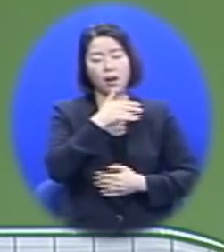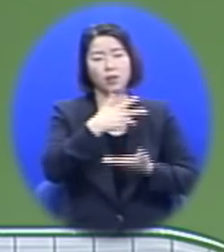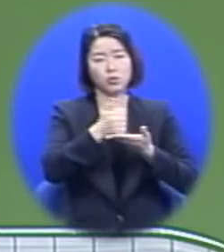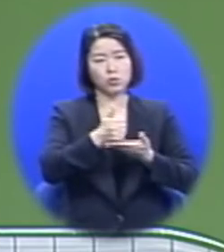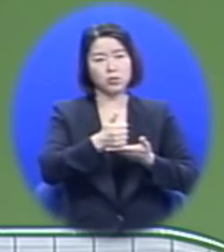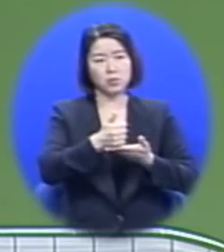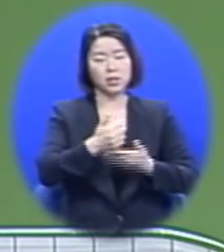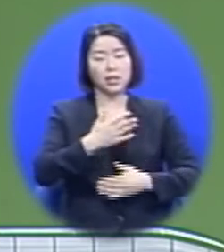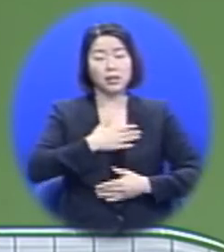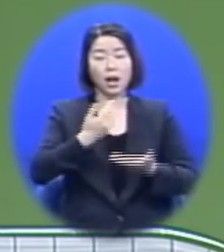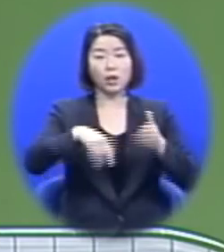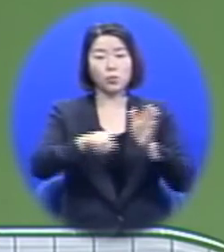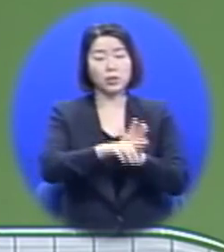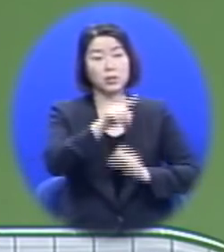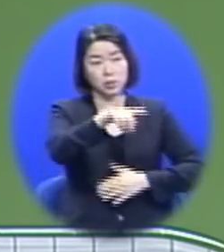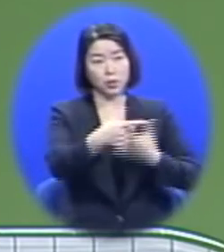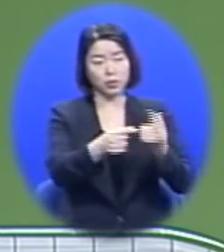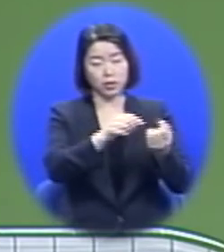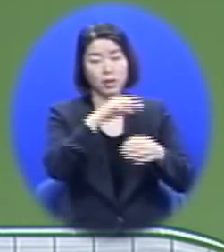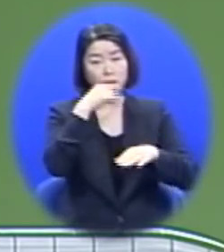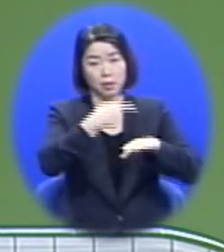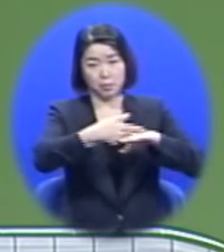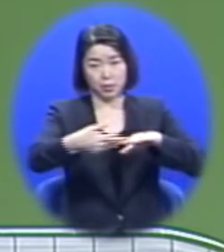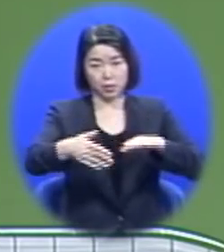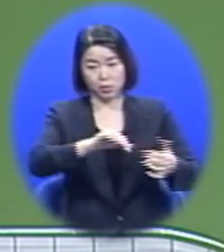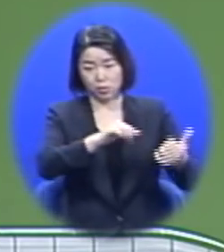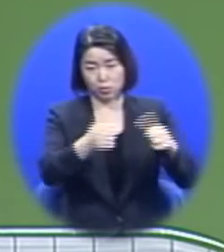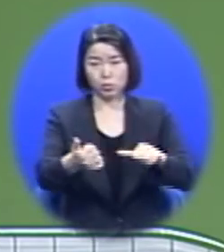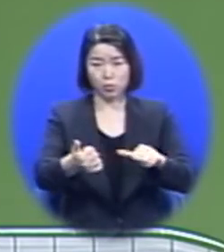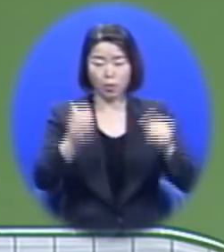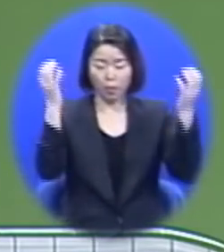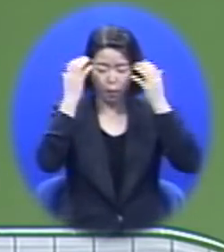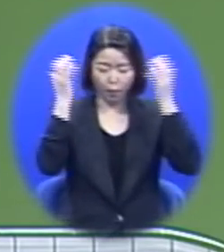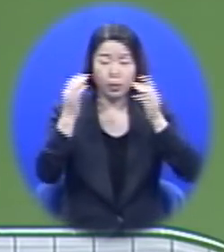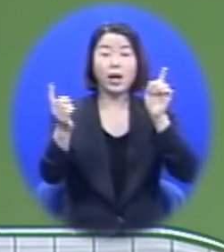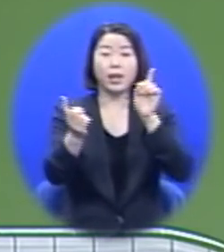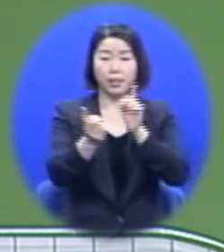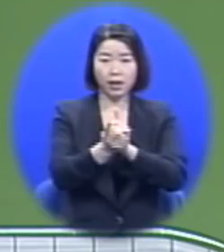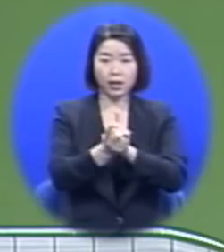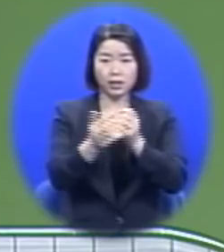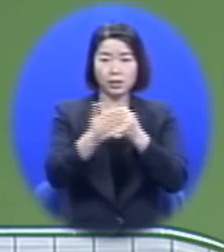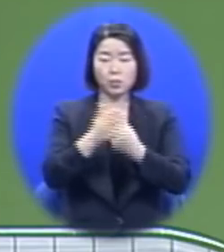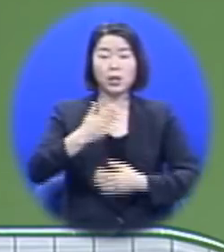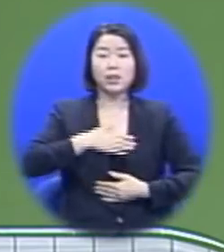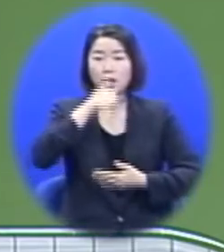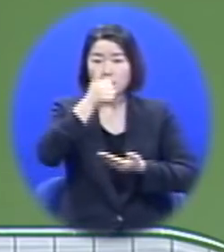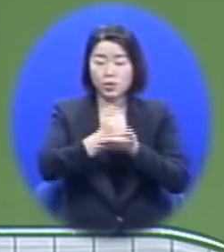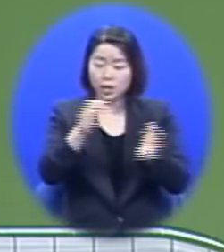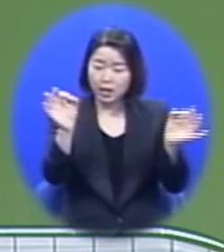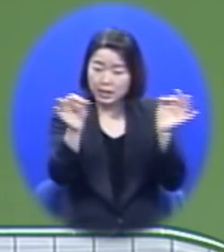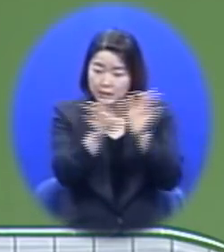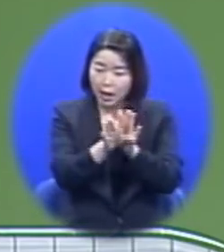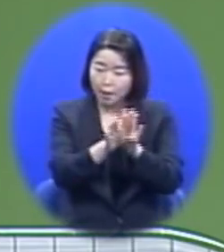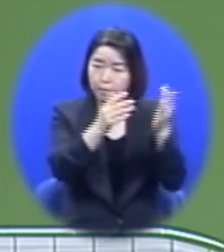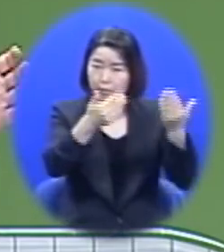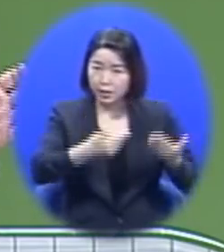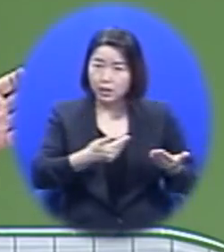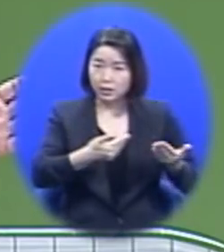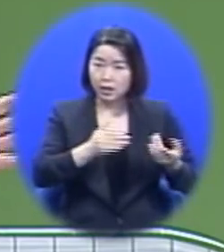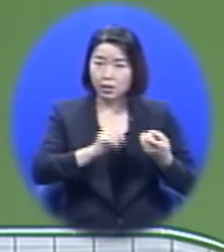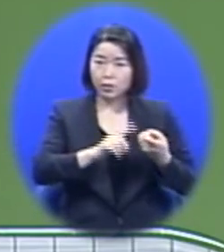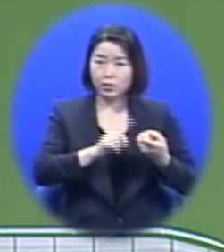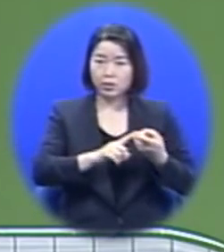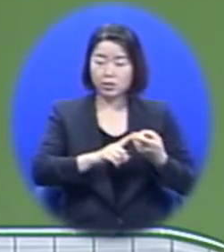죽으셨구나. 예수님이 저렇게 피 흘려 죽으심으로, 고난 당하심으로 내 죄가 사함 받았구나. 이렇게 믿어지는 것이